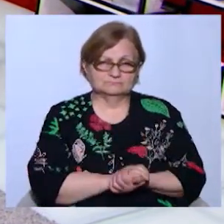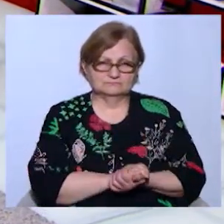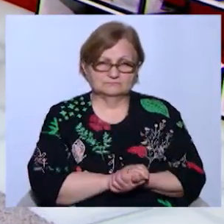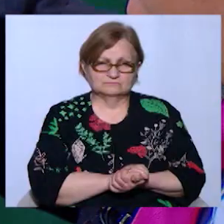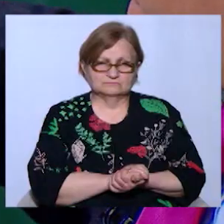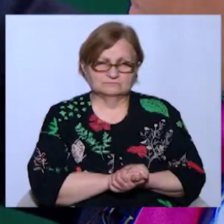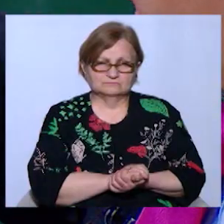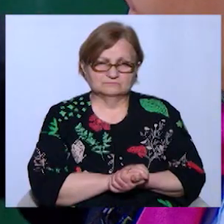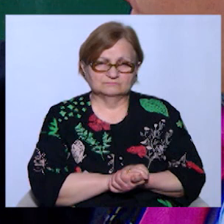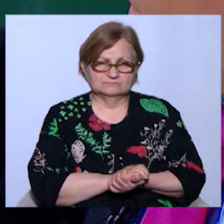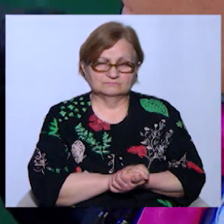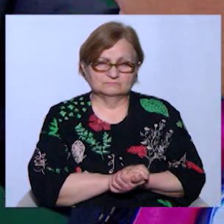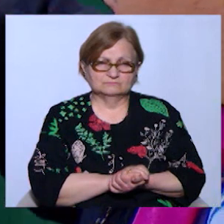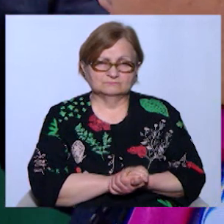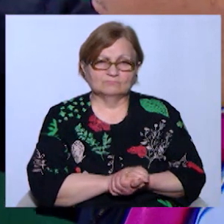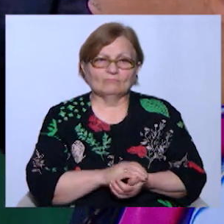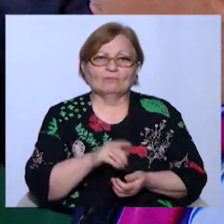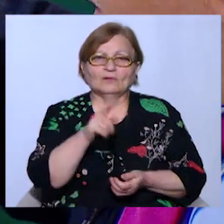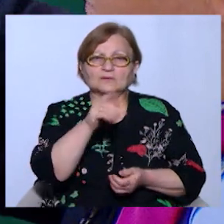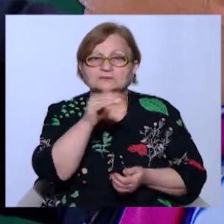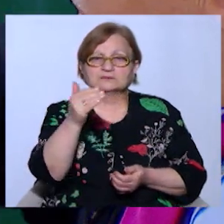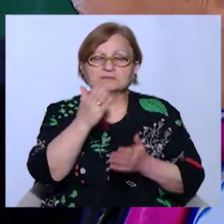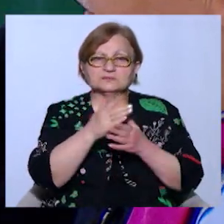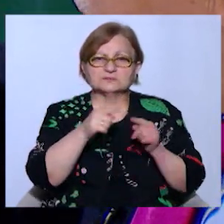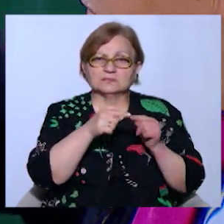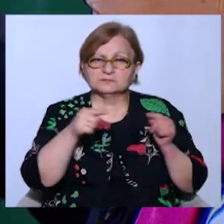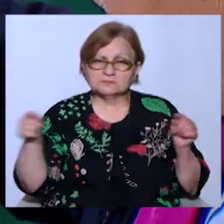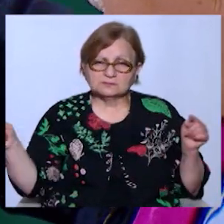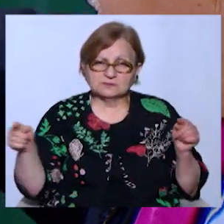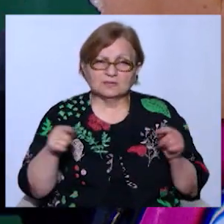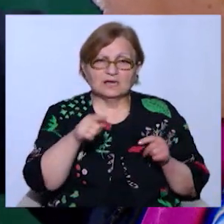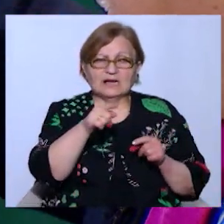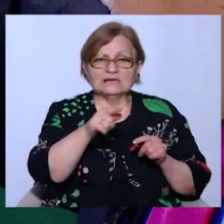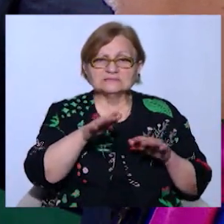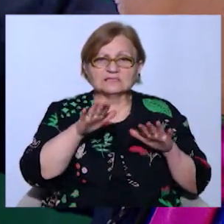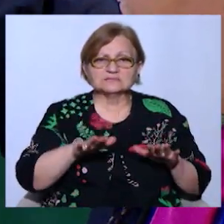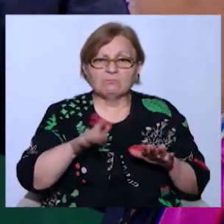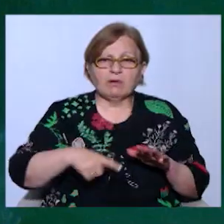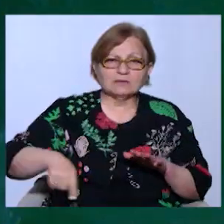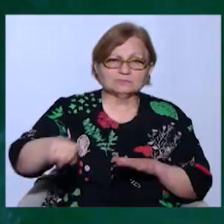გააჩნია ფართობი. ესეთ აღნიშნავთ ფართობს ხოლმე, არა?